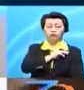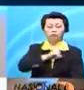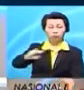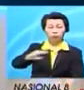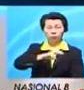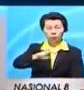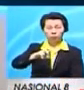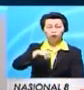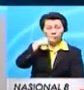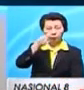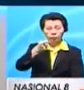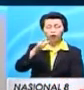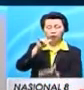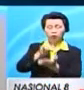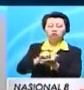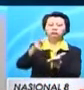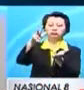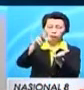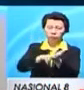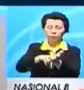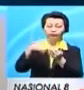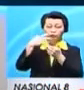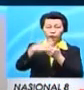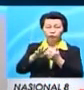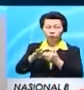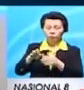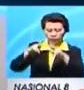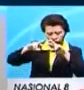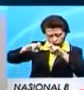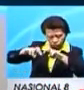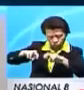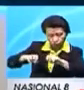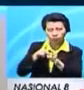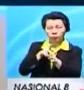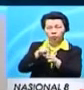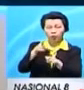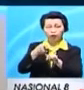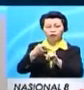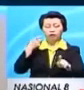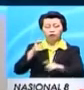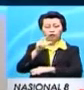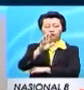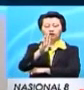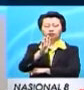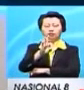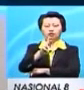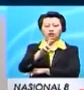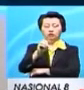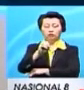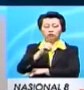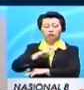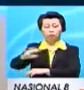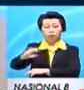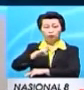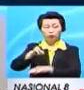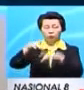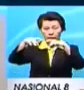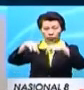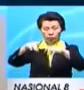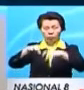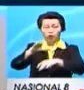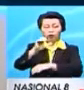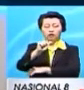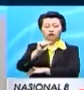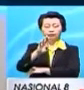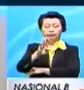kenyataan memaklumkan perkara itu disahkan selepas penelitian oleh pakar daripada Biro Keselamatan Pengangkutan Australia,